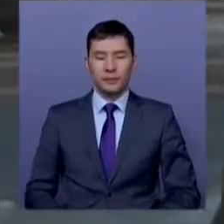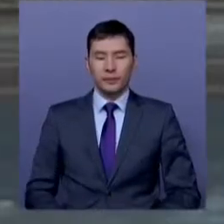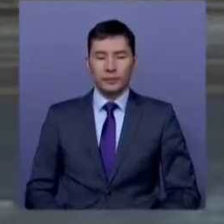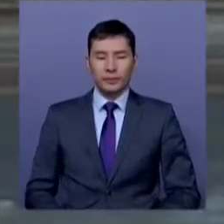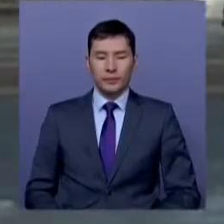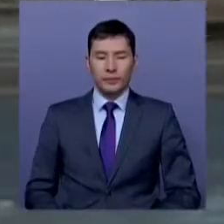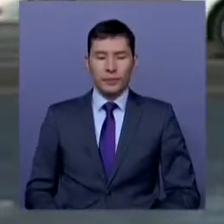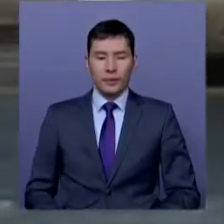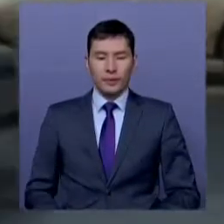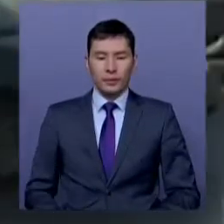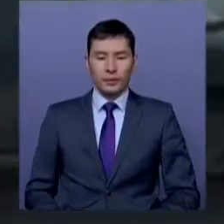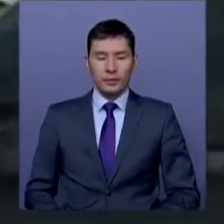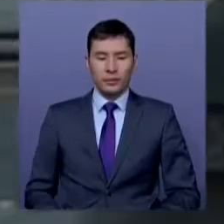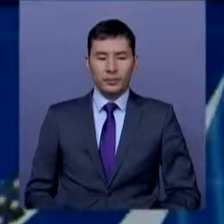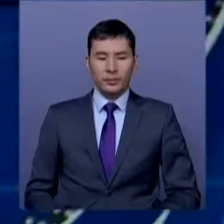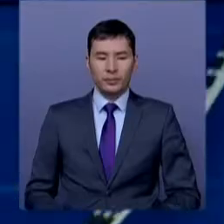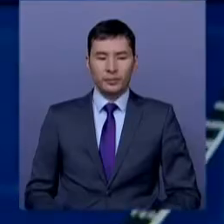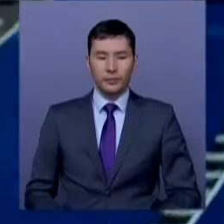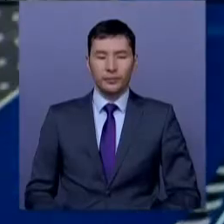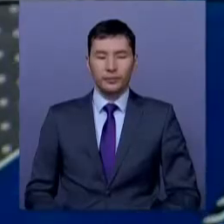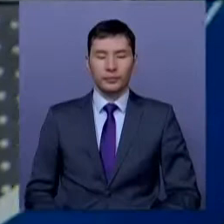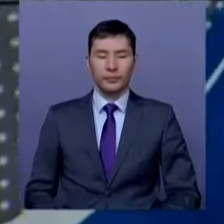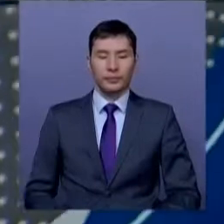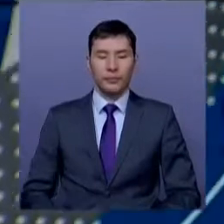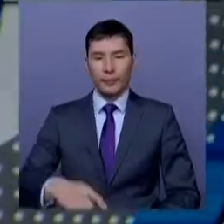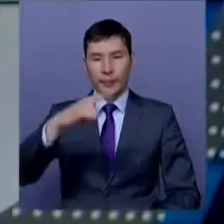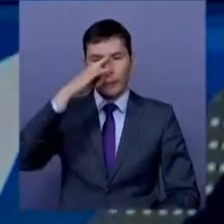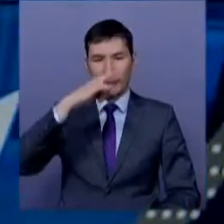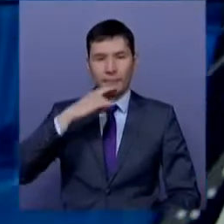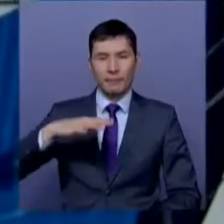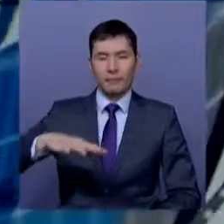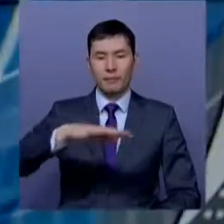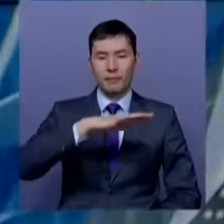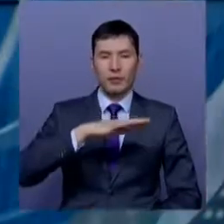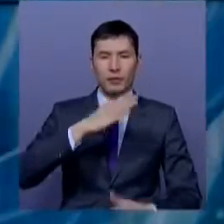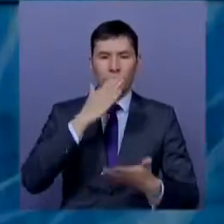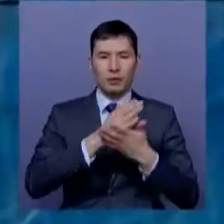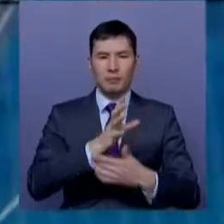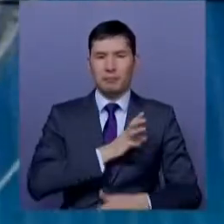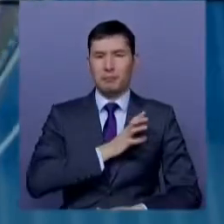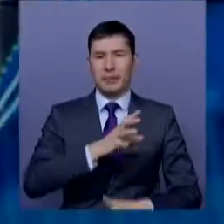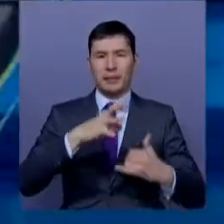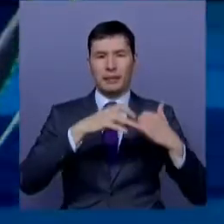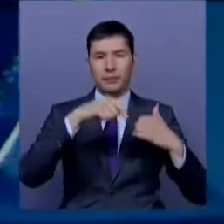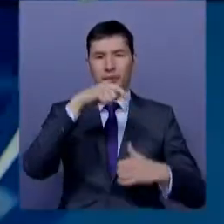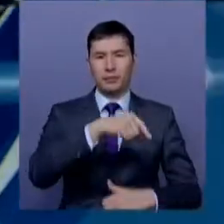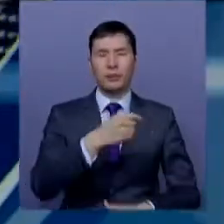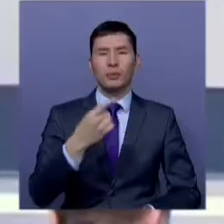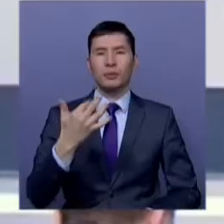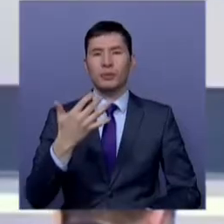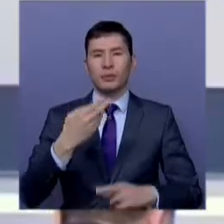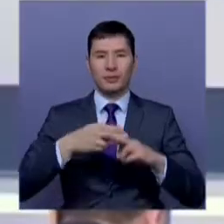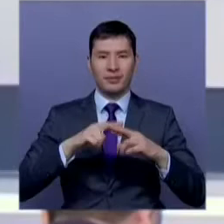Алматы телеарнасы, Нұрсұлтан қаласынан. Қазақстанда қанша қазба байлық қалып отыр? Бүгін орталық коммуникациялар қызметінде